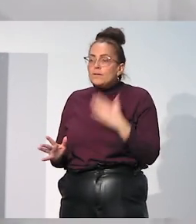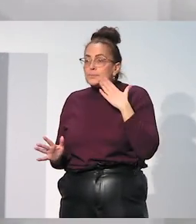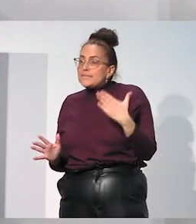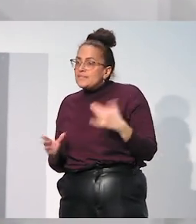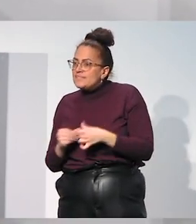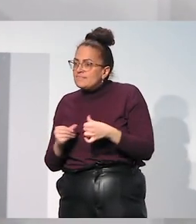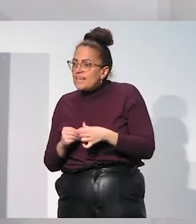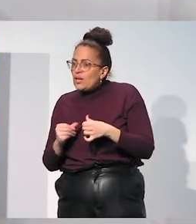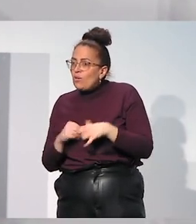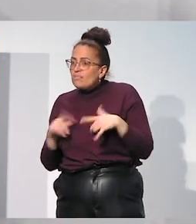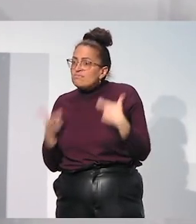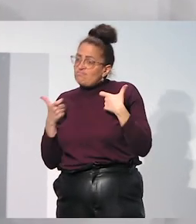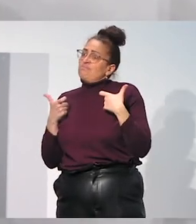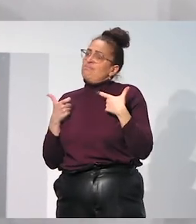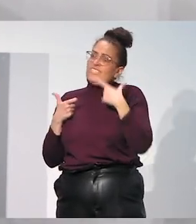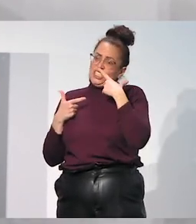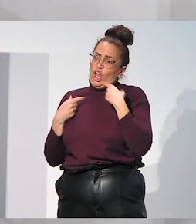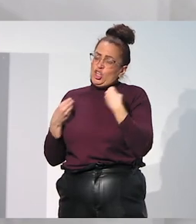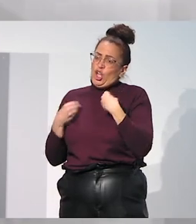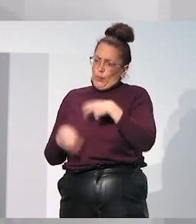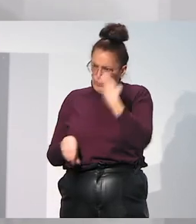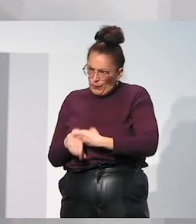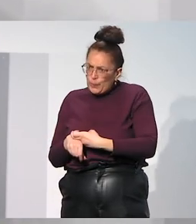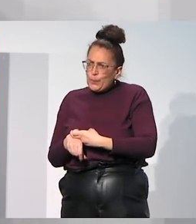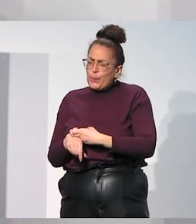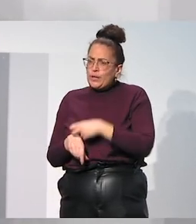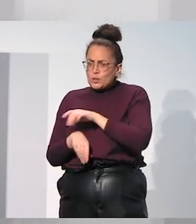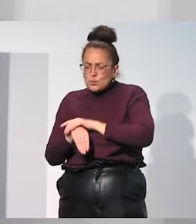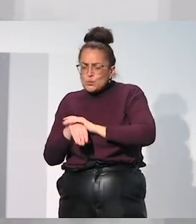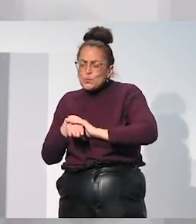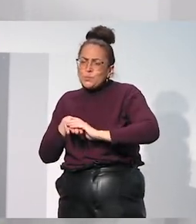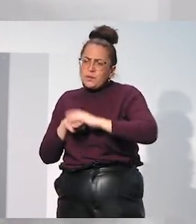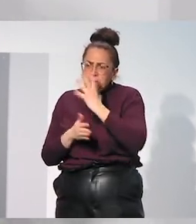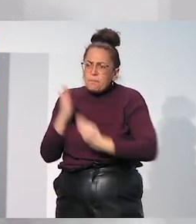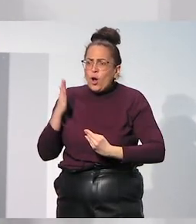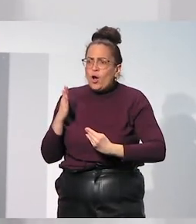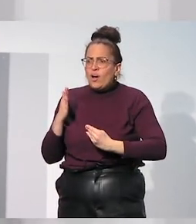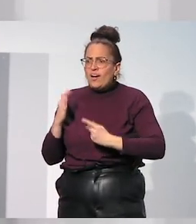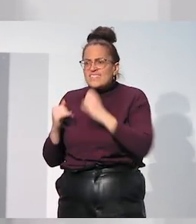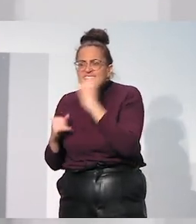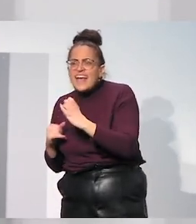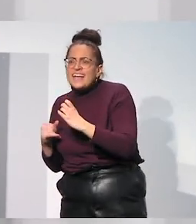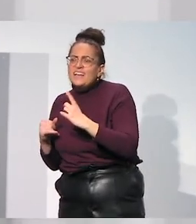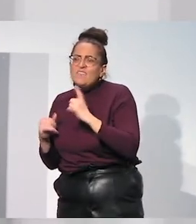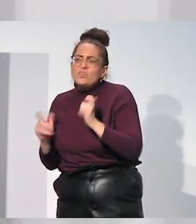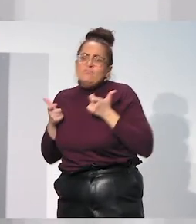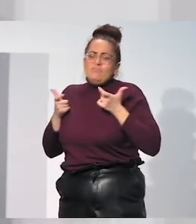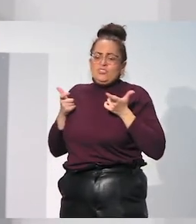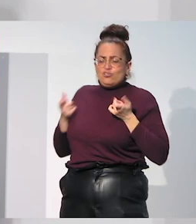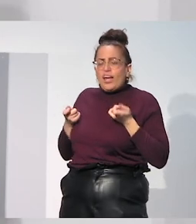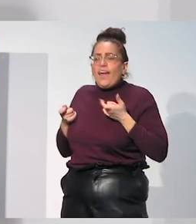tient trop, elle est raide et amidonnée. Hein ? Donc, tenir, retenir, mais ne pas